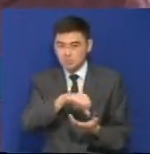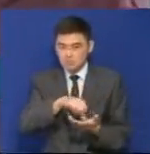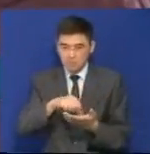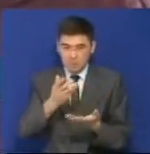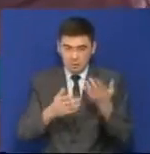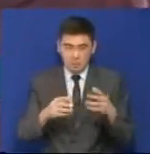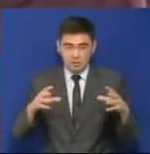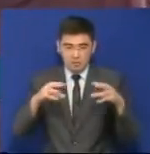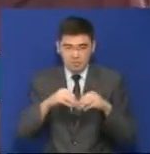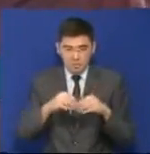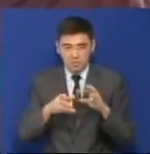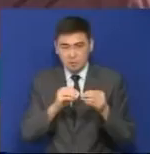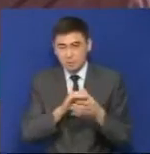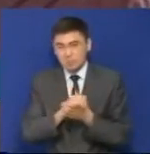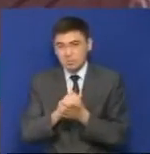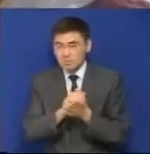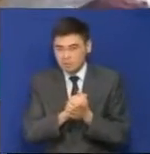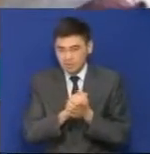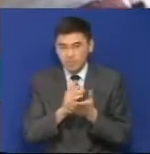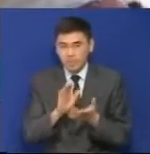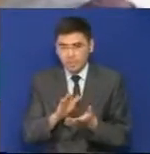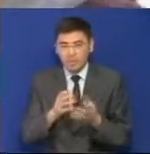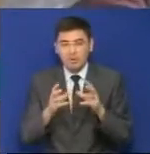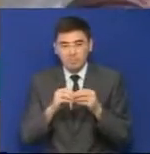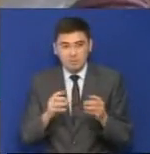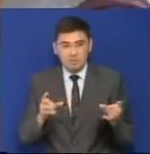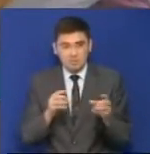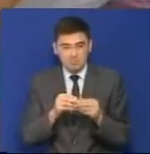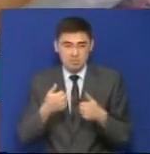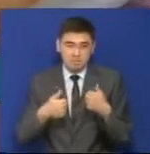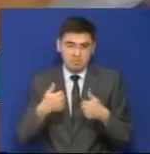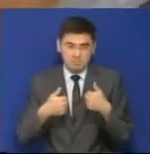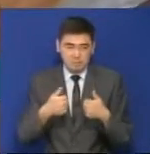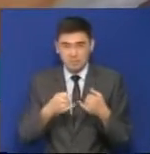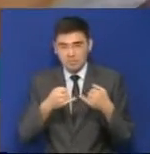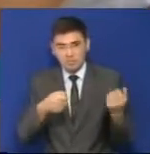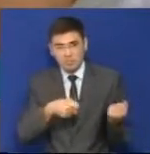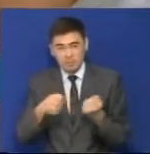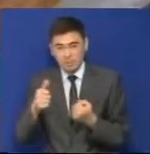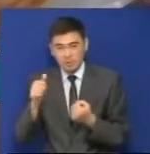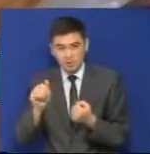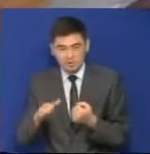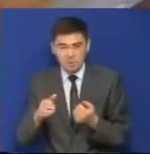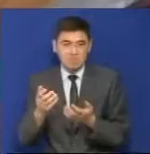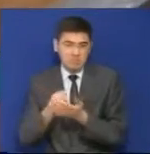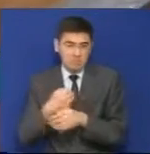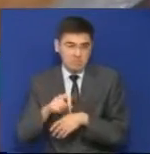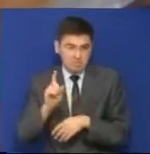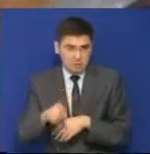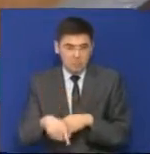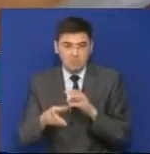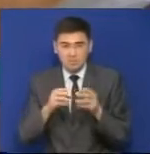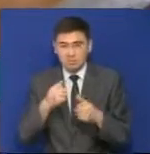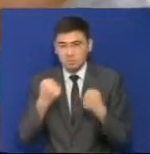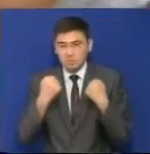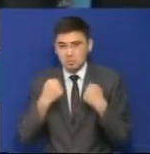бар жерде тірлік бар демекші, ынтымағы жарасқан елміз. Сондықтан бірлесіп күш сынасып жатырмыз. Арқан тарту бойынша бірінші орынды алып үлгердік. Спорттық додамыз